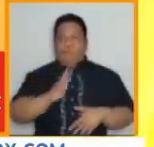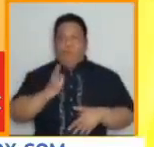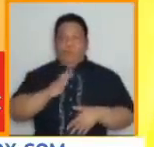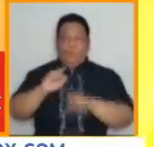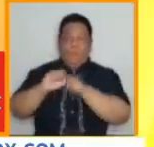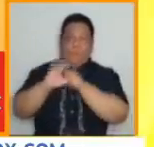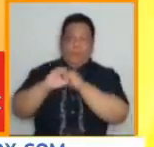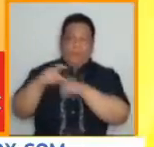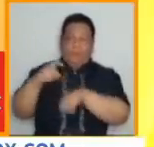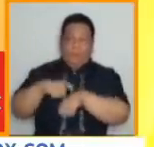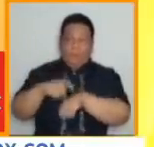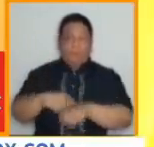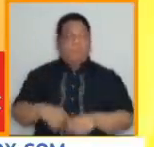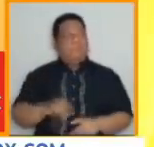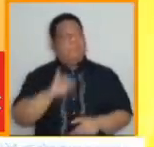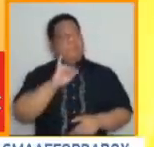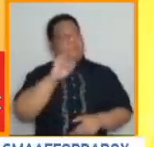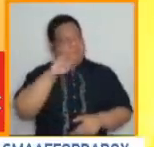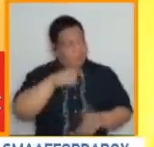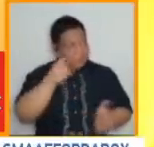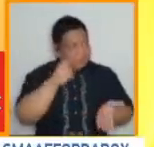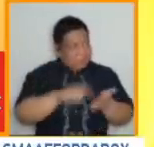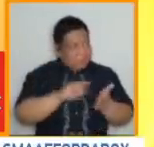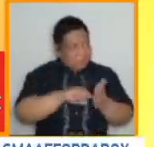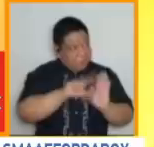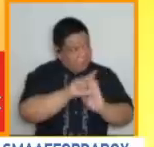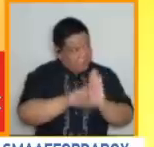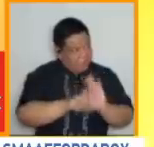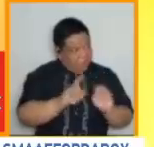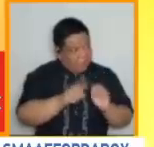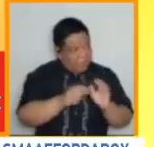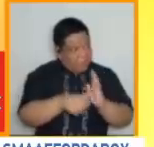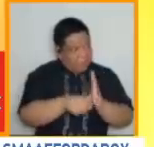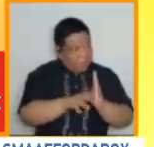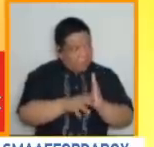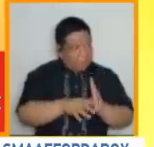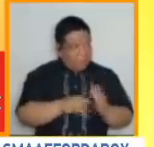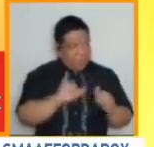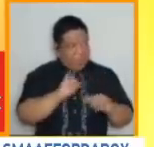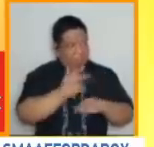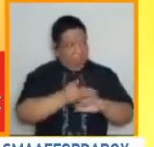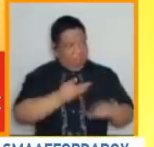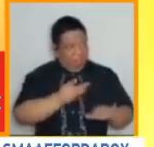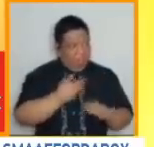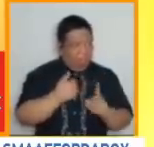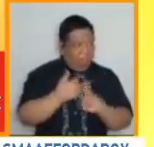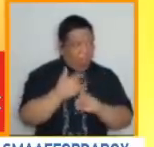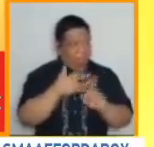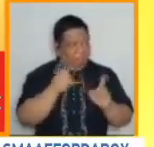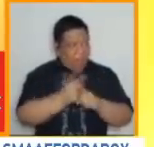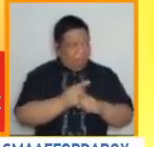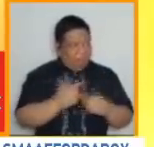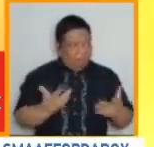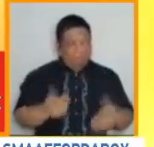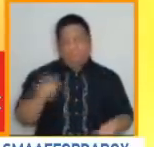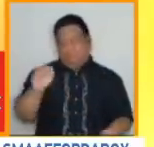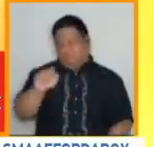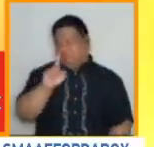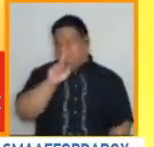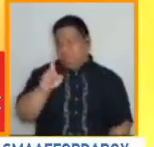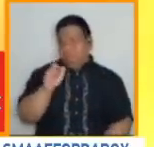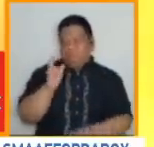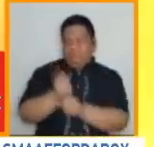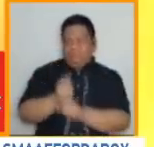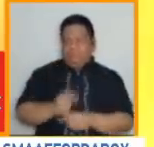ng omnibus election code at napapaikutan tayong lahat. Ha, James? Totoo yan, Igan. Oo. Okay,